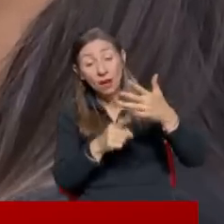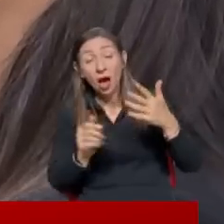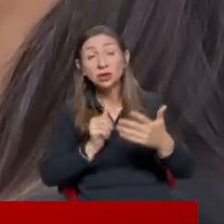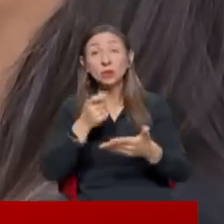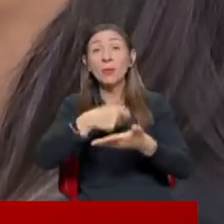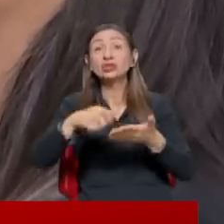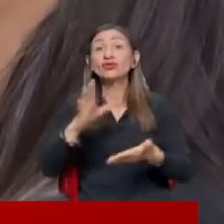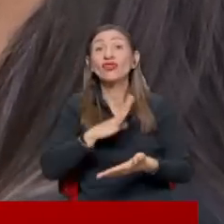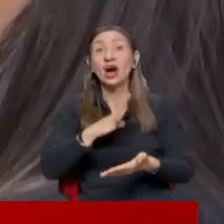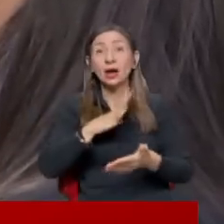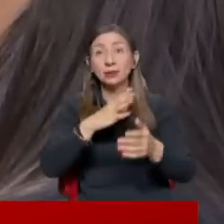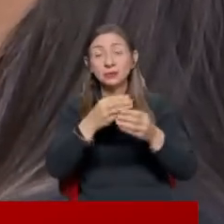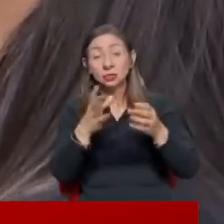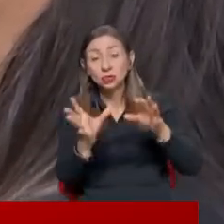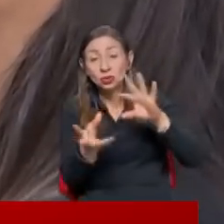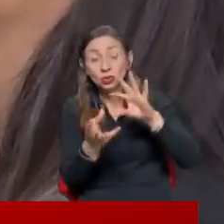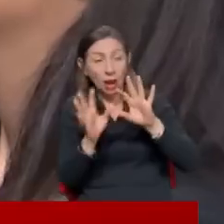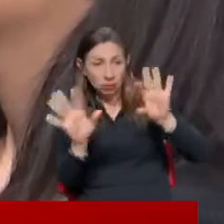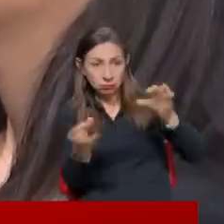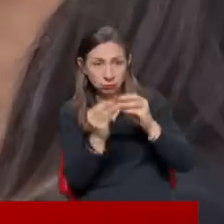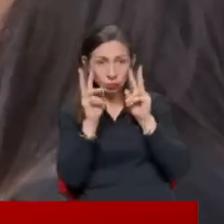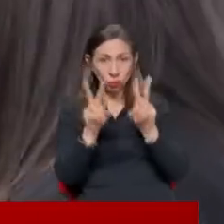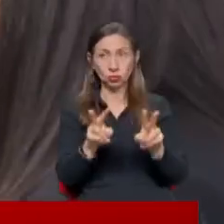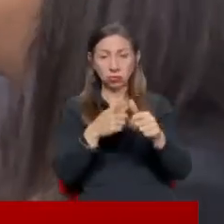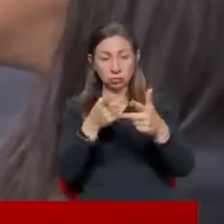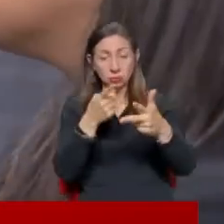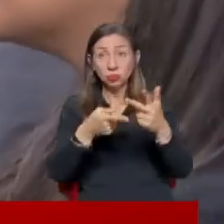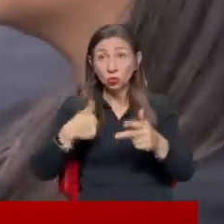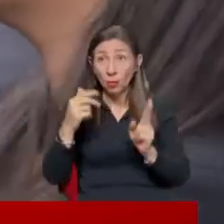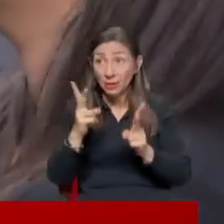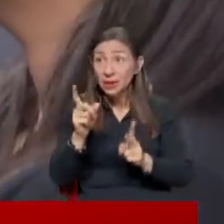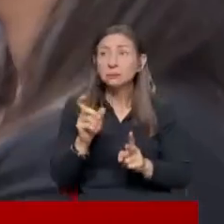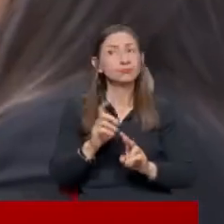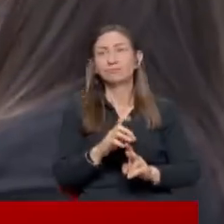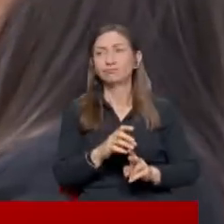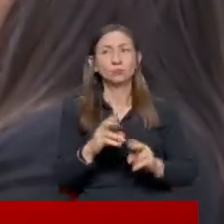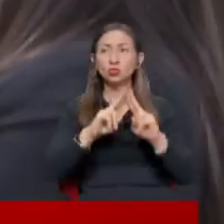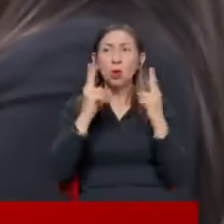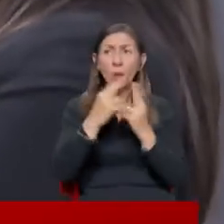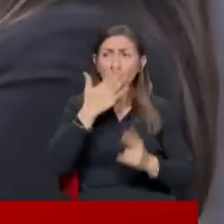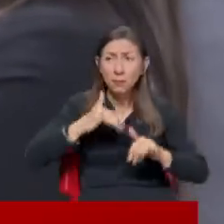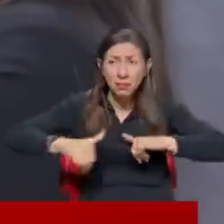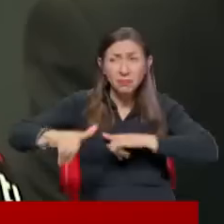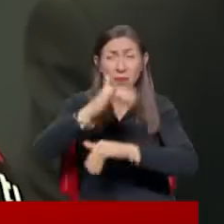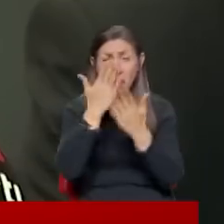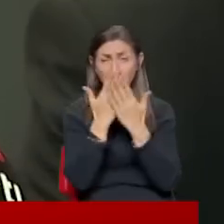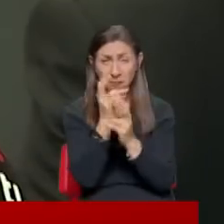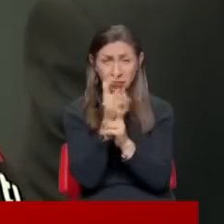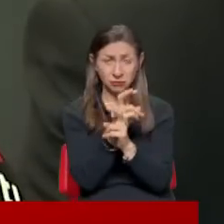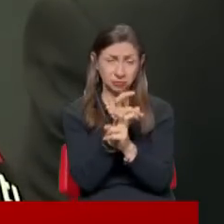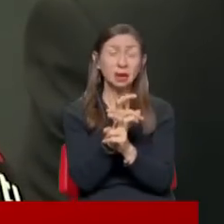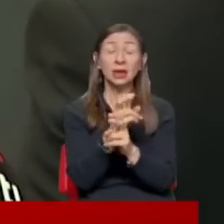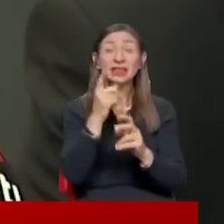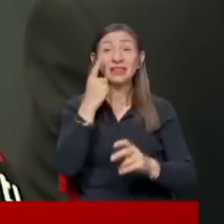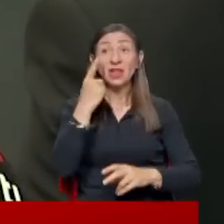asgari ücretliler toplamıyla karşı karşıya kalıyoruz. Normal mi bu? Bu normal değil. Bu dünyanın hiçbir yerinde böyle değil. Devlette